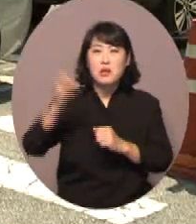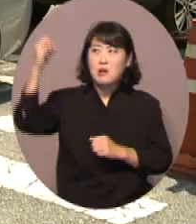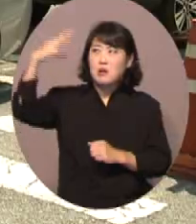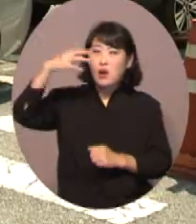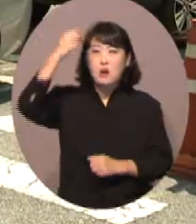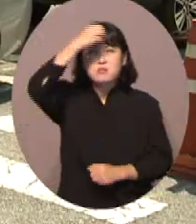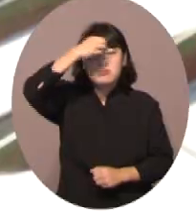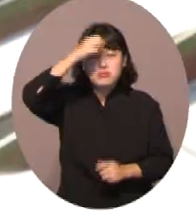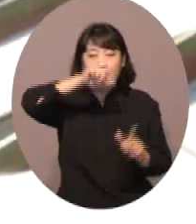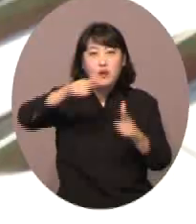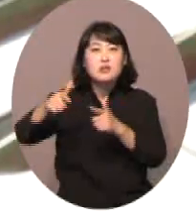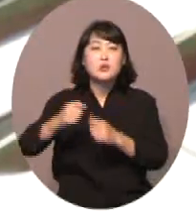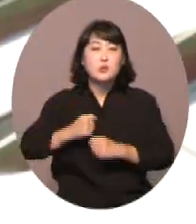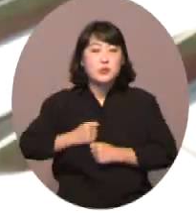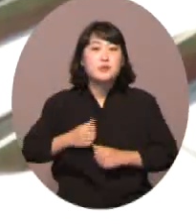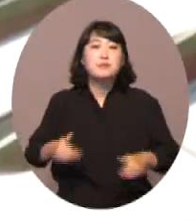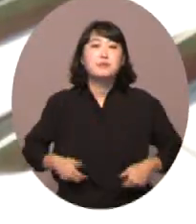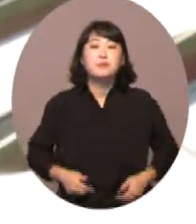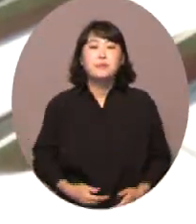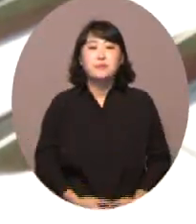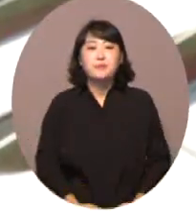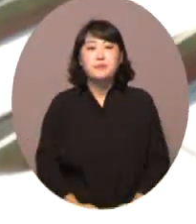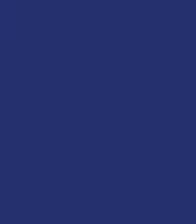각별한 주의가 요구됩니다